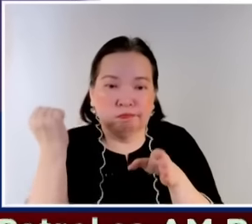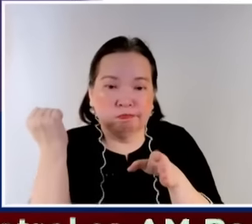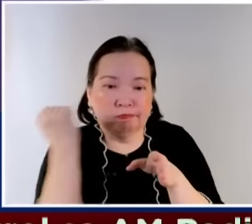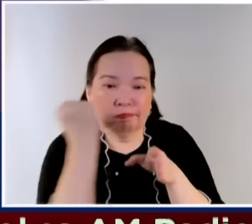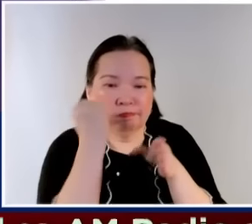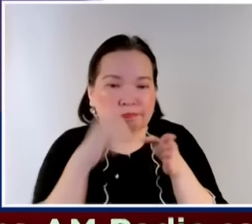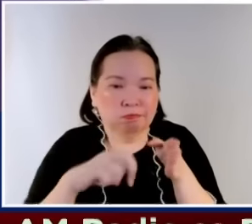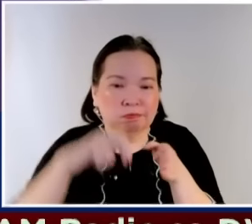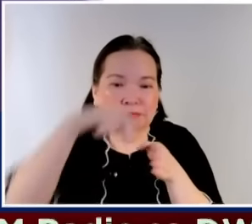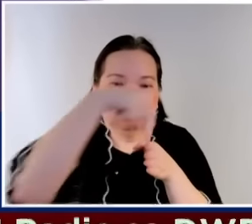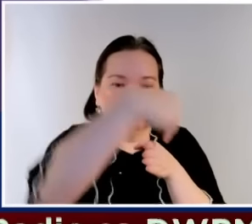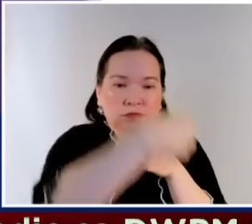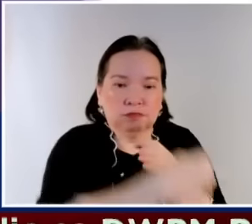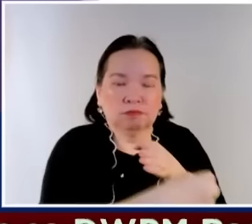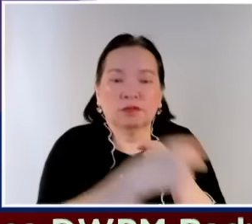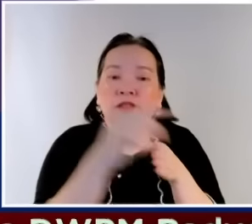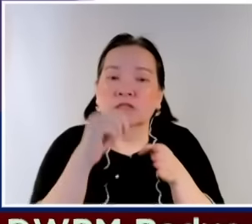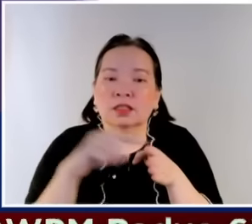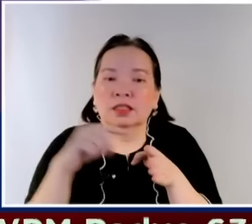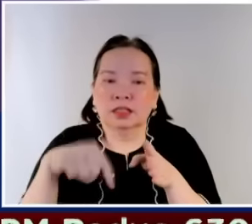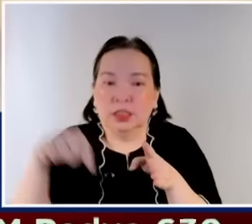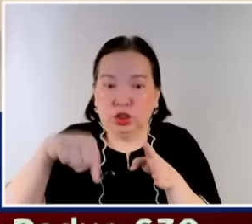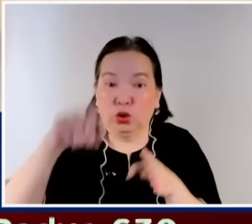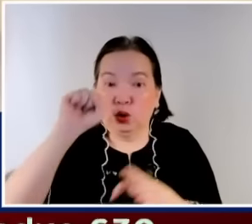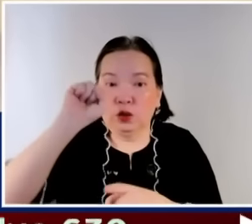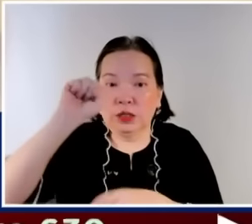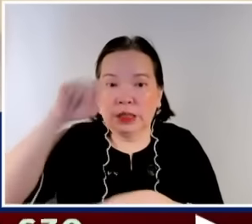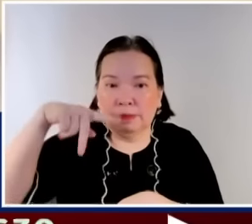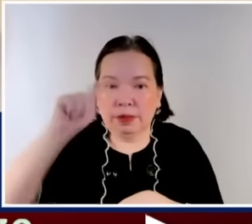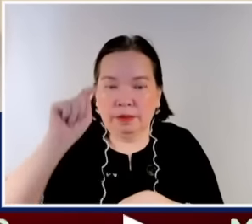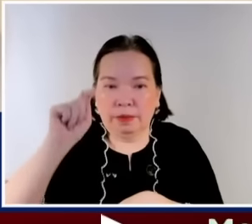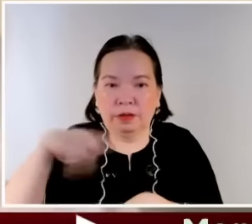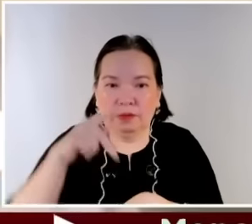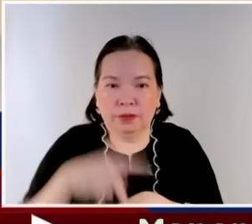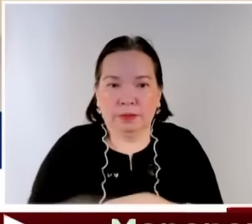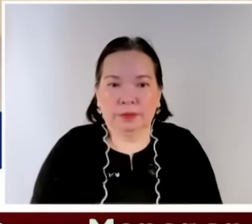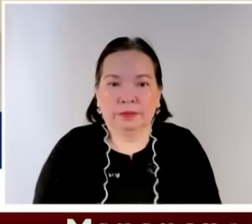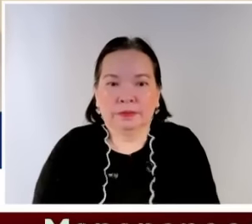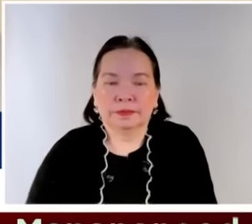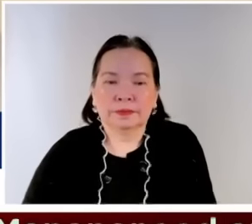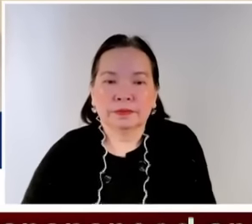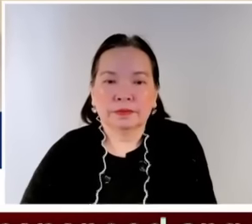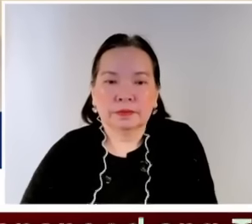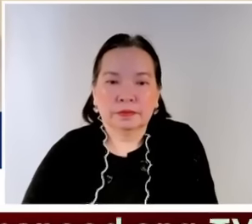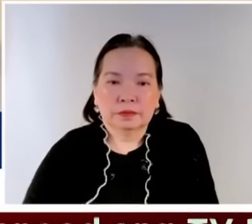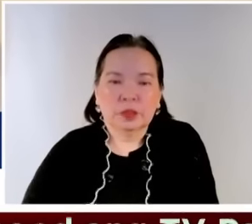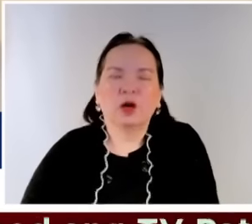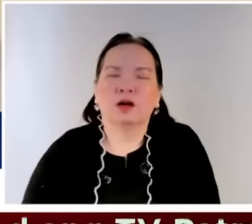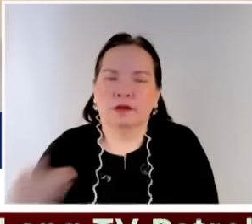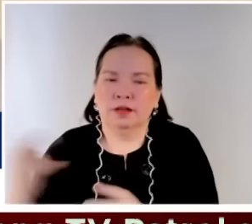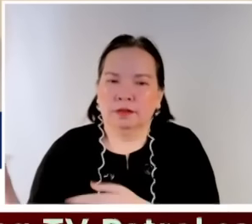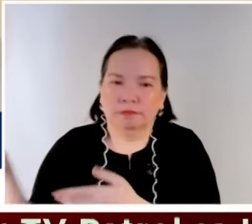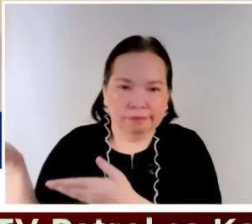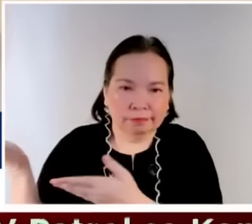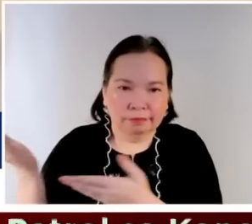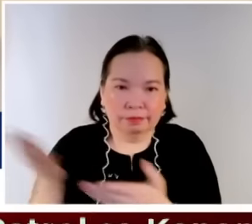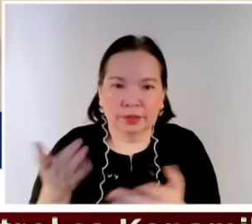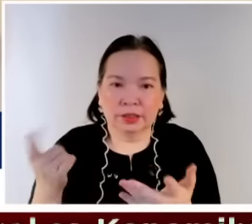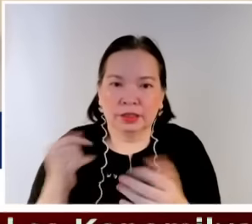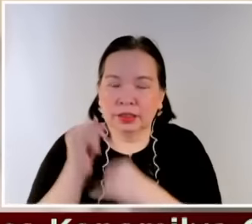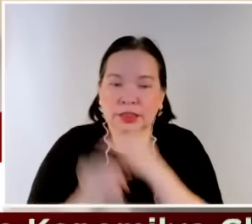sa Setyembre dito sa Pilipinas. Would want to be able to bring an international competition. It's already registered,